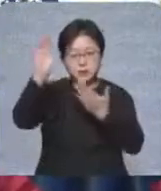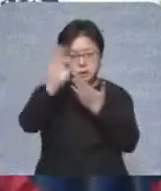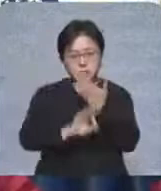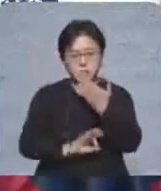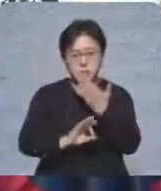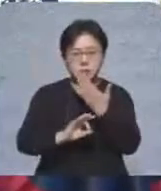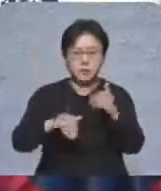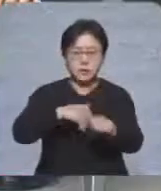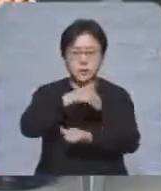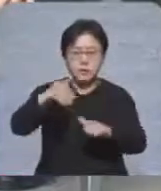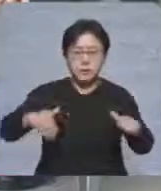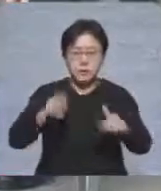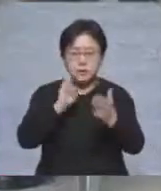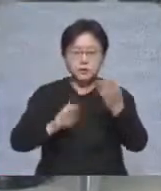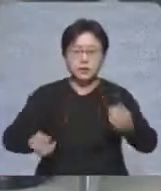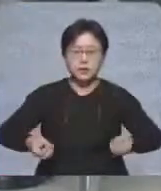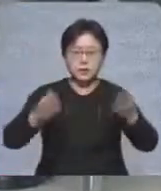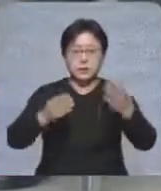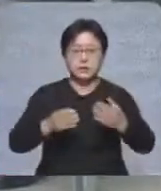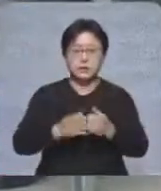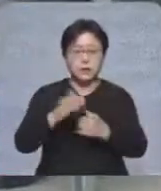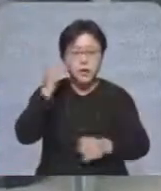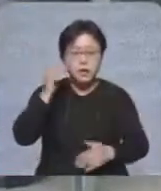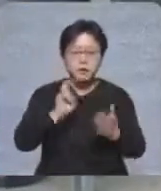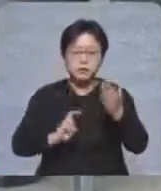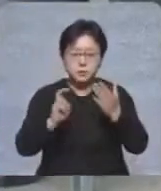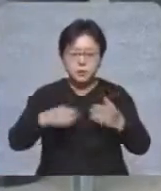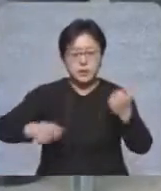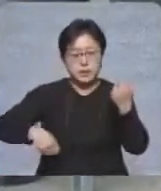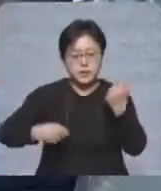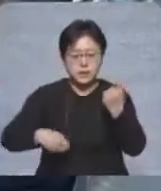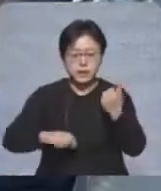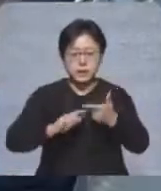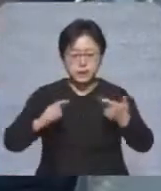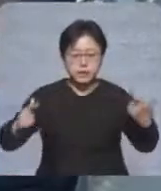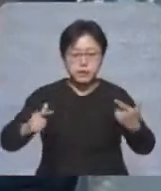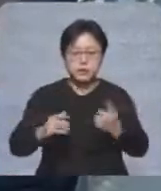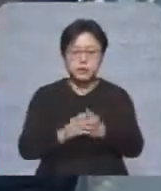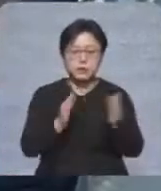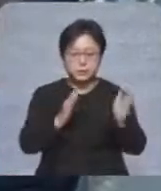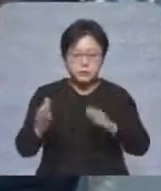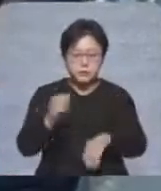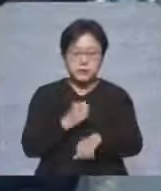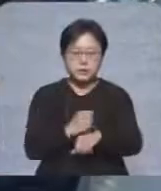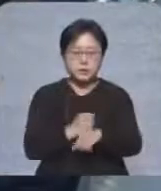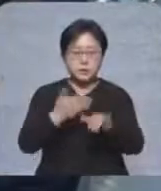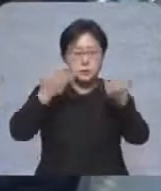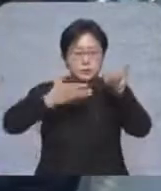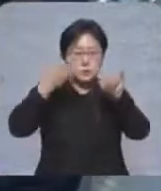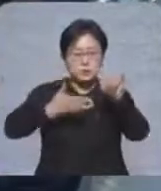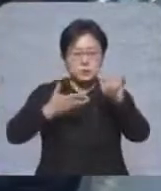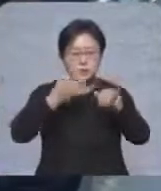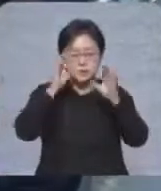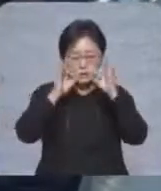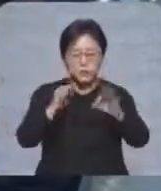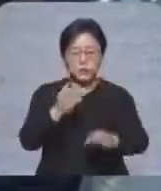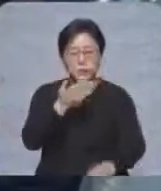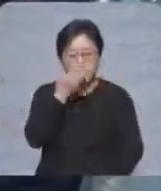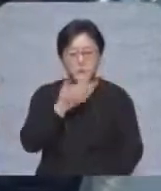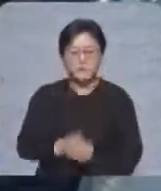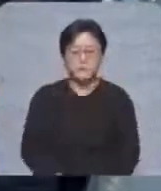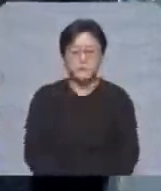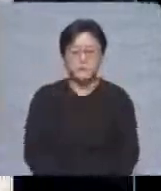배경으로 열리는 음악회에서는 퓨전 국악과 통기타 연주, 포크그룹 연주 등이 마련되고 유튜브를 통해서도 감상할 수